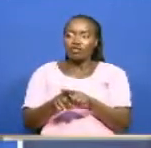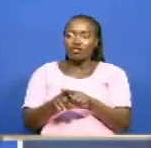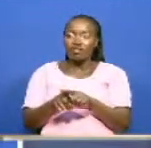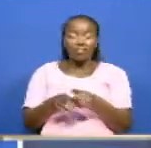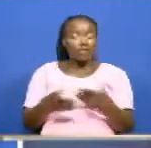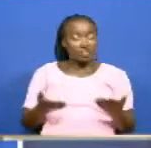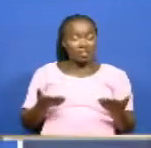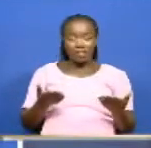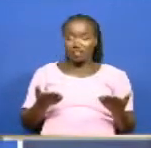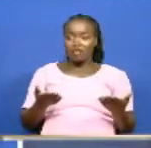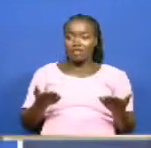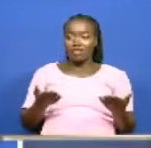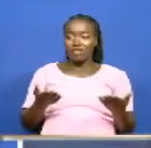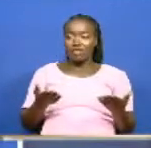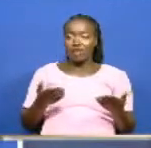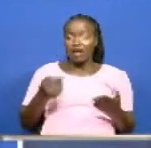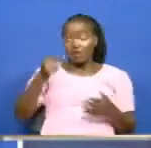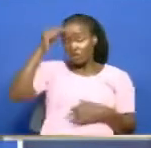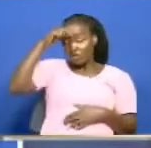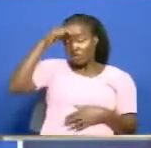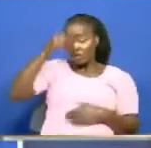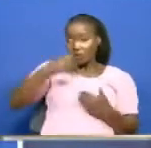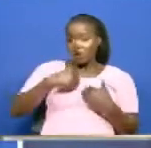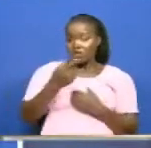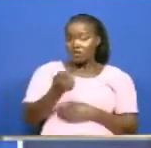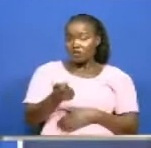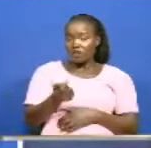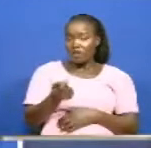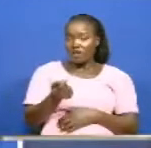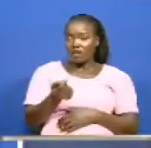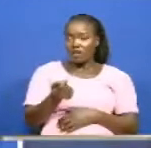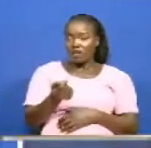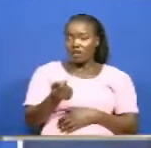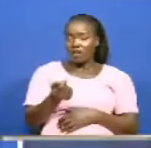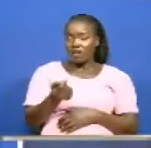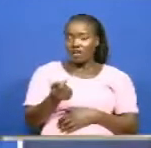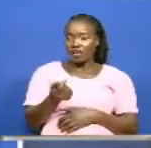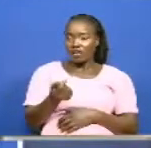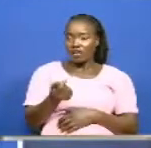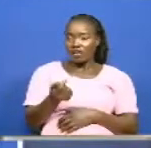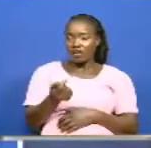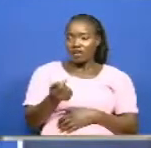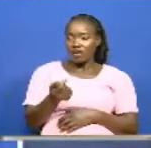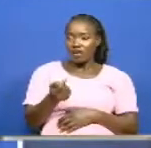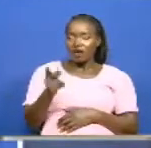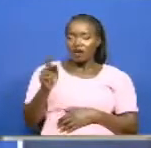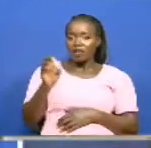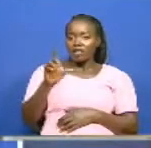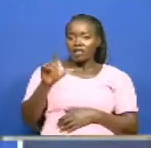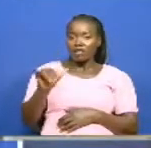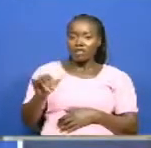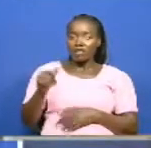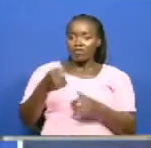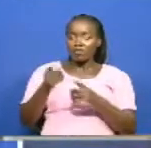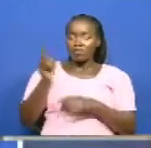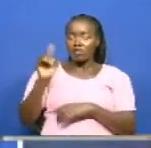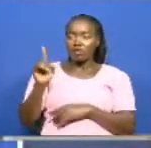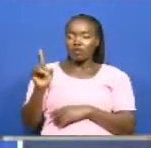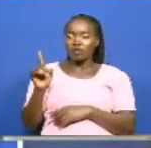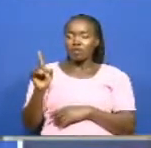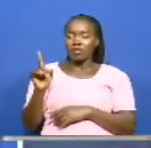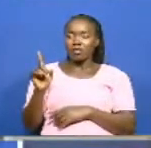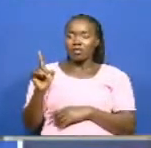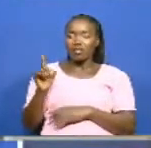mwani, tuko na ujuzi ambao tuko nao kidogo, tumeweza kuwezeshwa na watu wa Kirdi kutoka Nairobi,